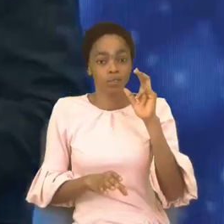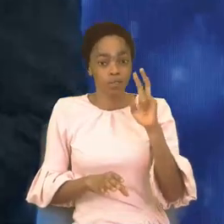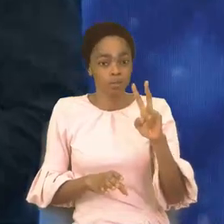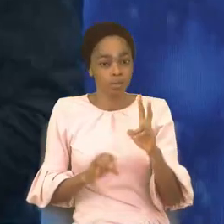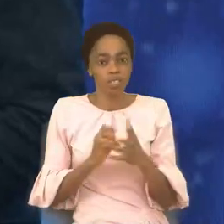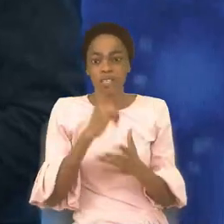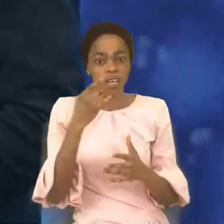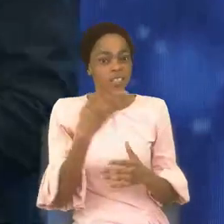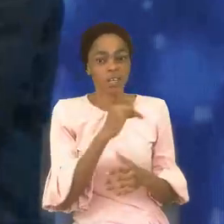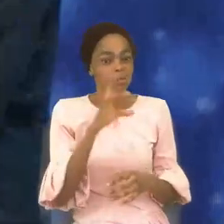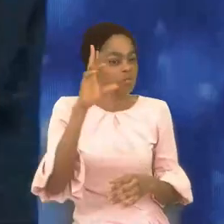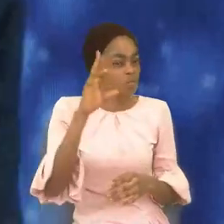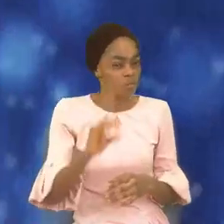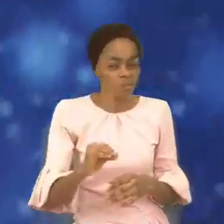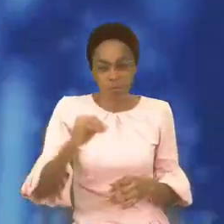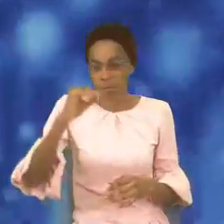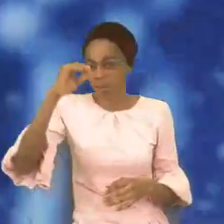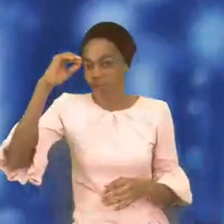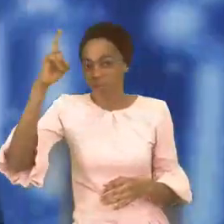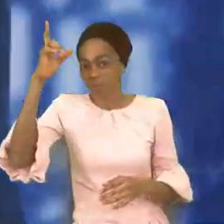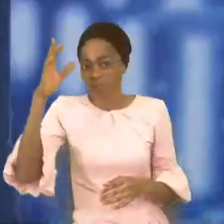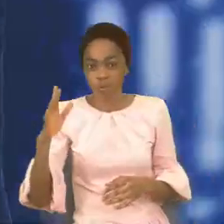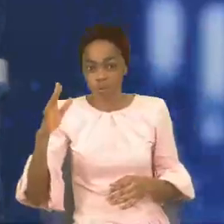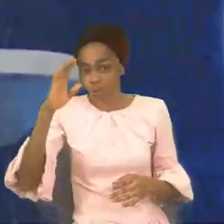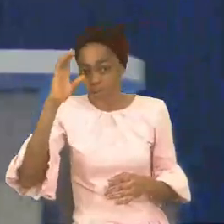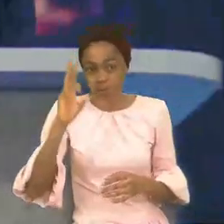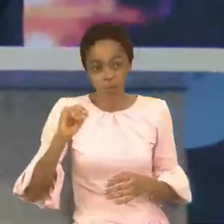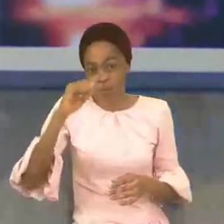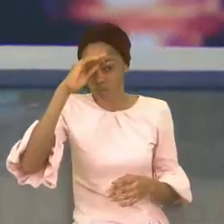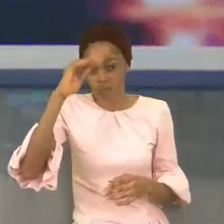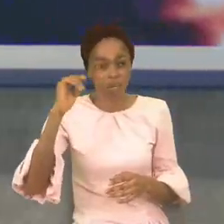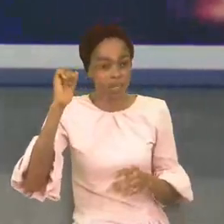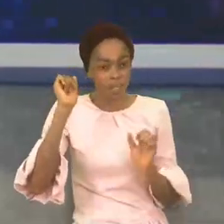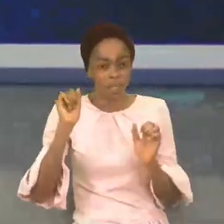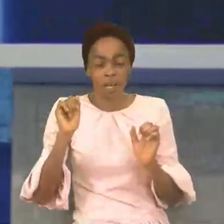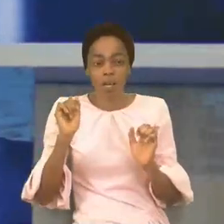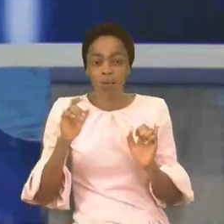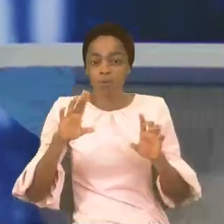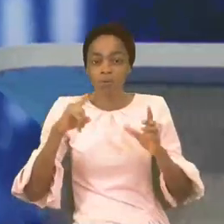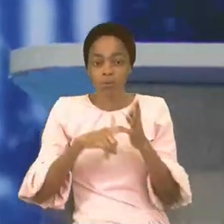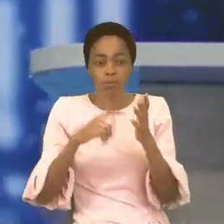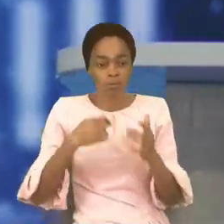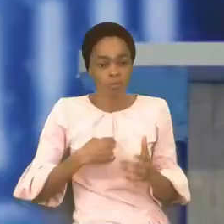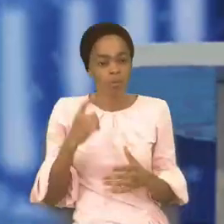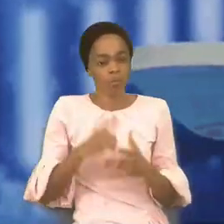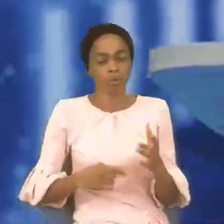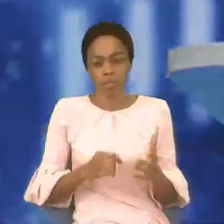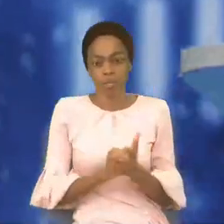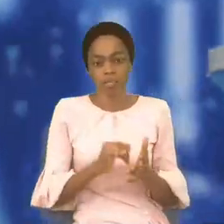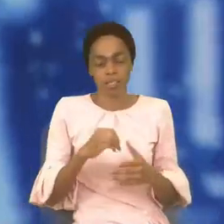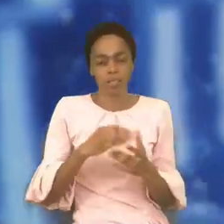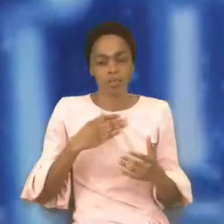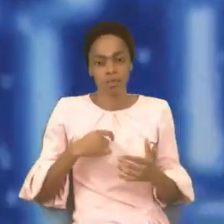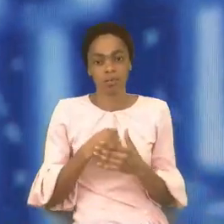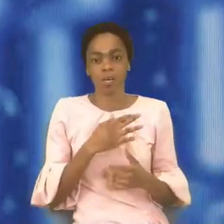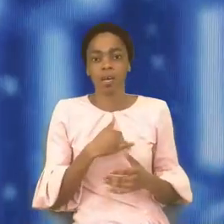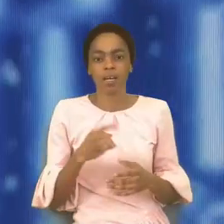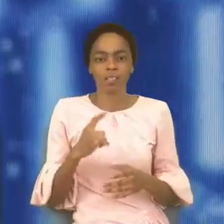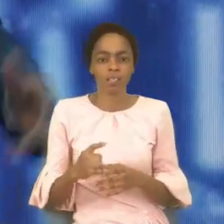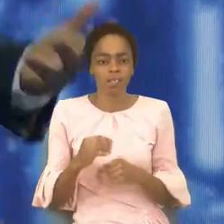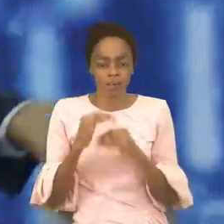qui révèle ce que j'ai oublié, qui pouvait révéler cela à l'homme. Et il a